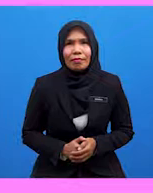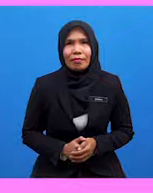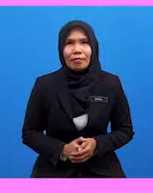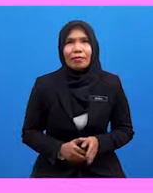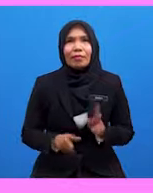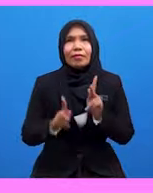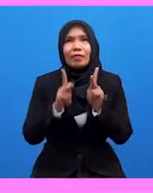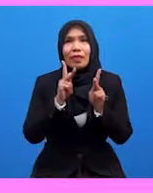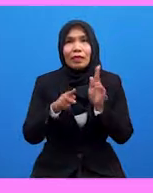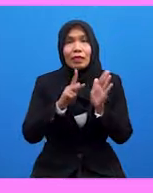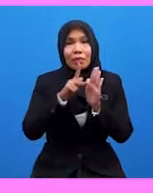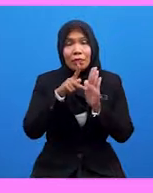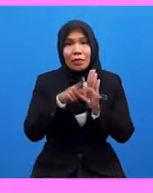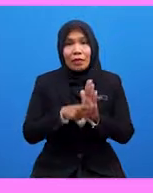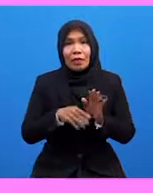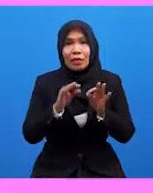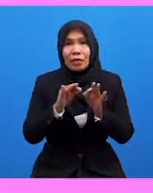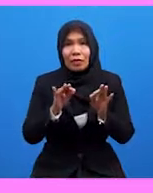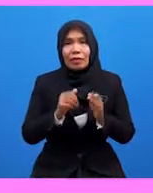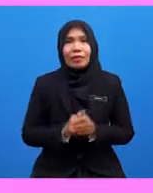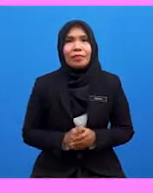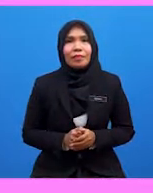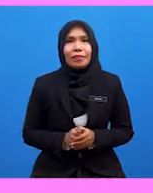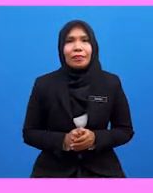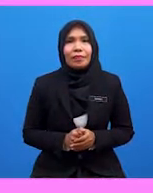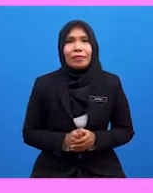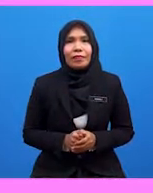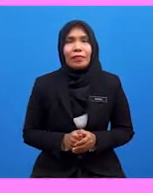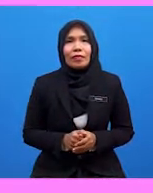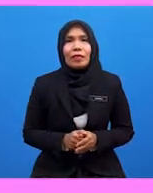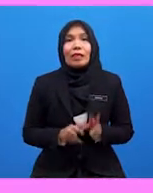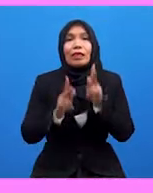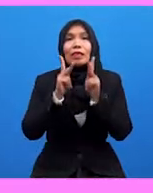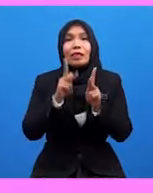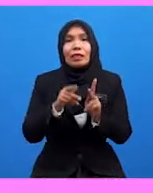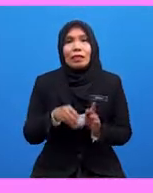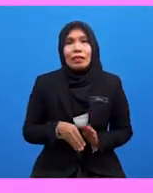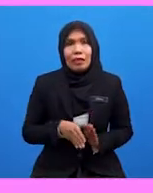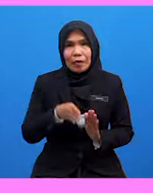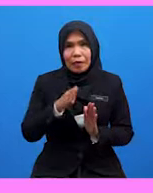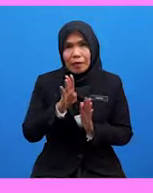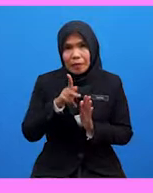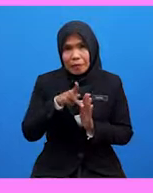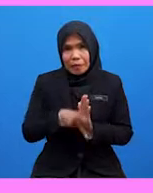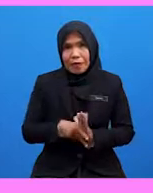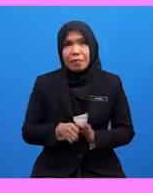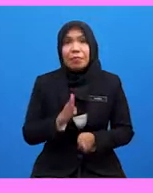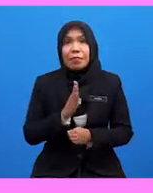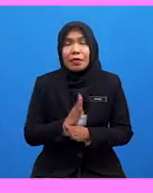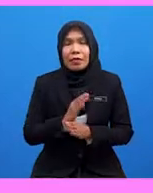kata pembenar. Kata pembenar ialah kata yang digunakan untuk mengiyakan sesuatu pernyataan